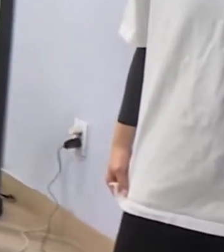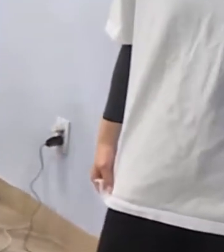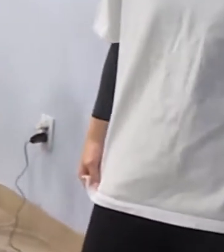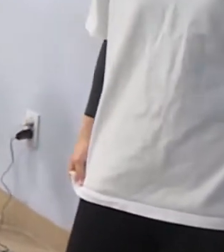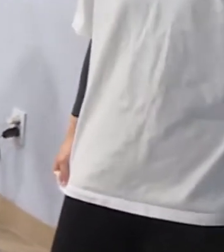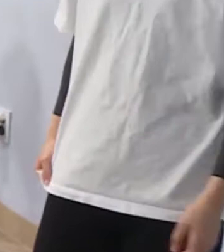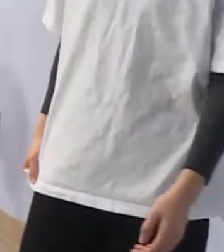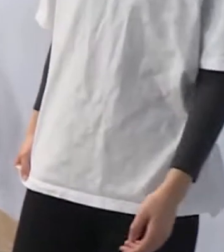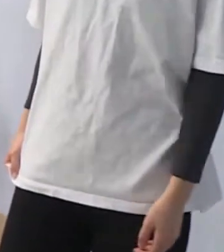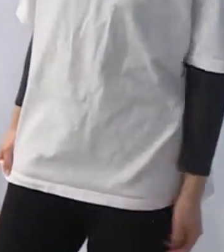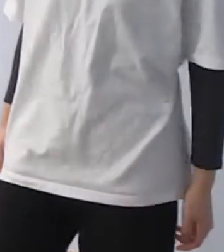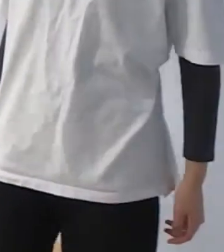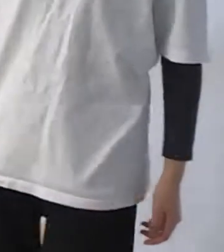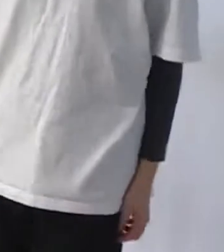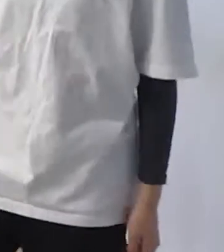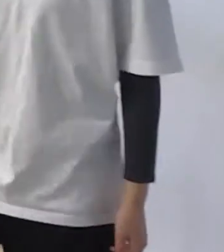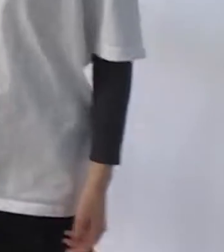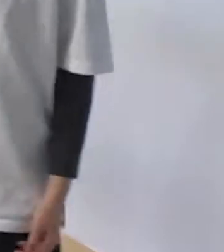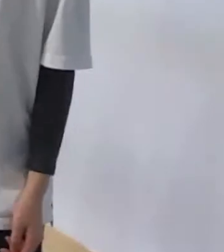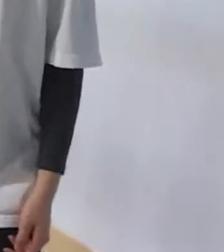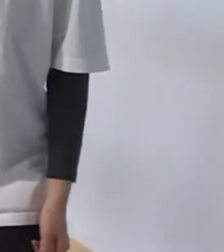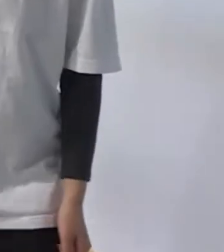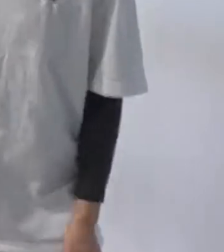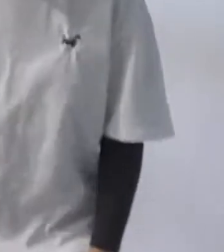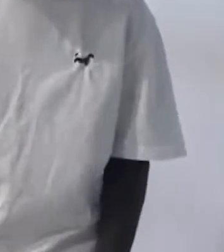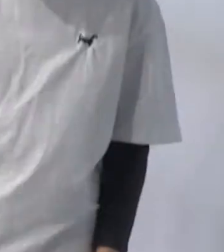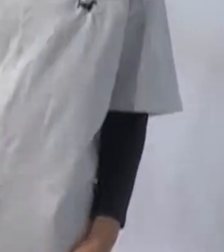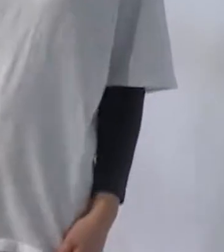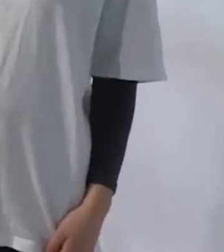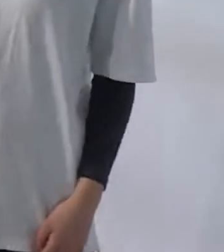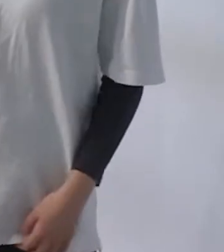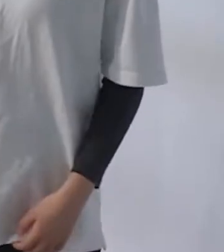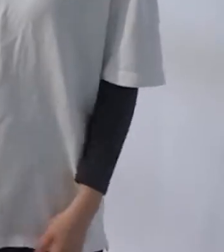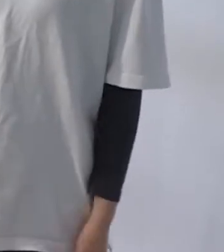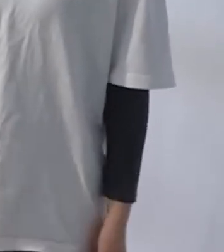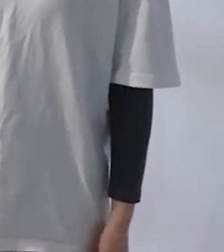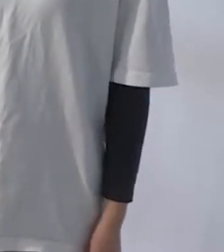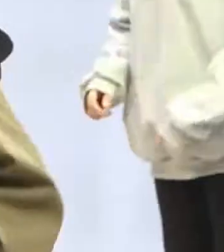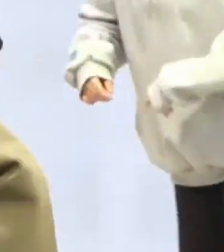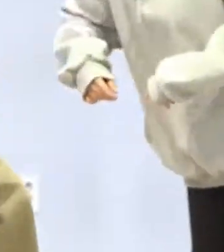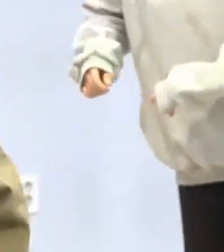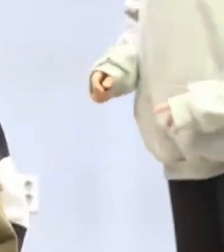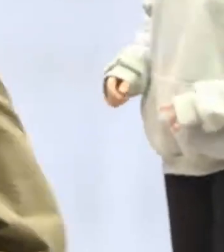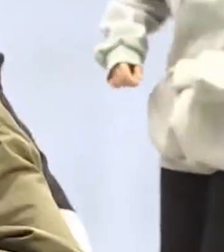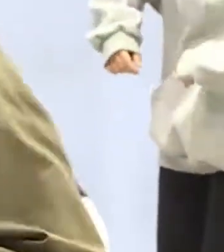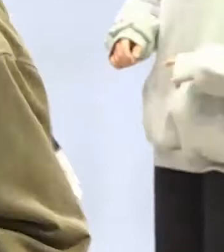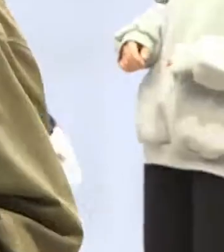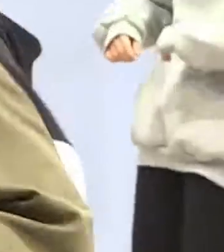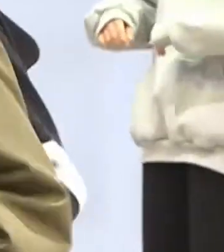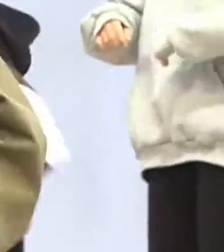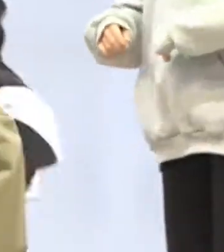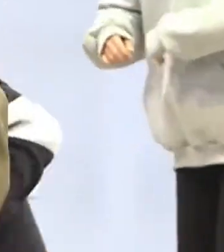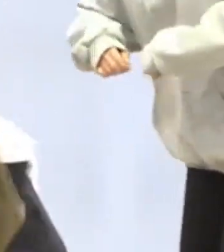댄서고. 앞으로 갔지? 맨날 다음은 더 예뻐. 다시 노래 주고